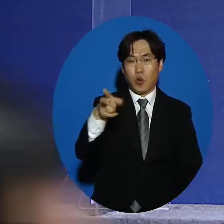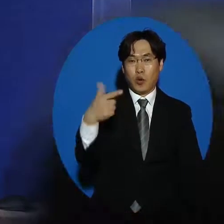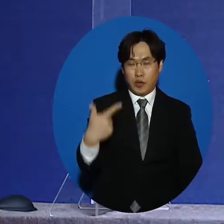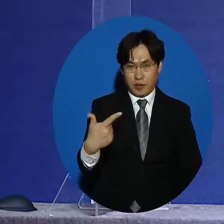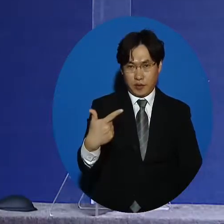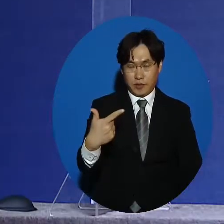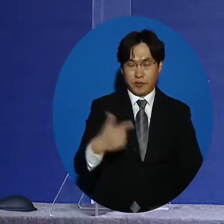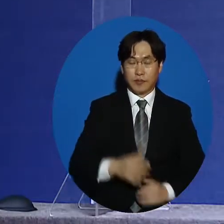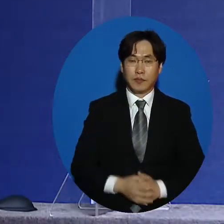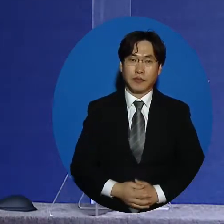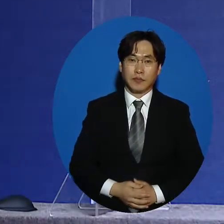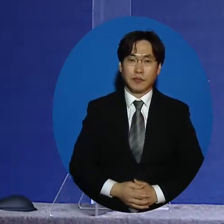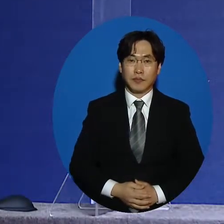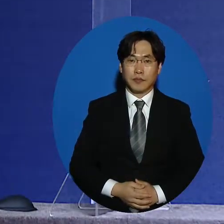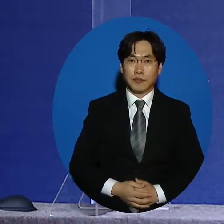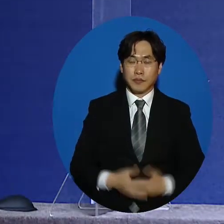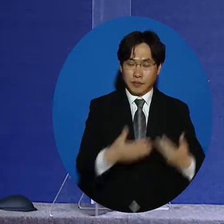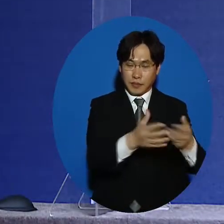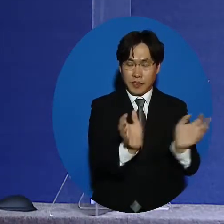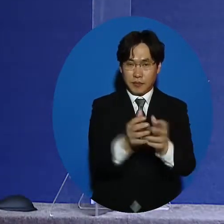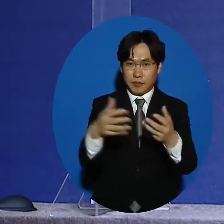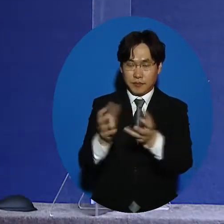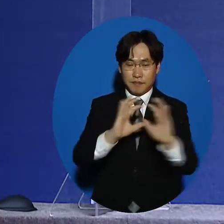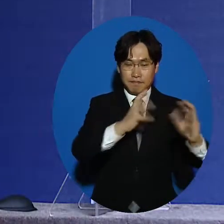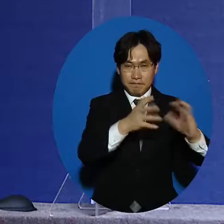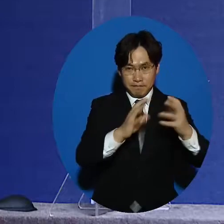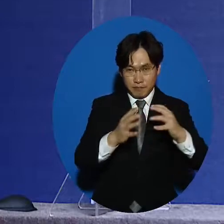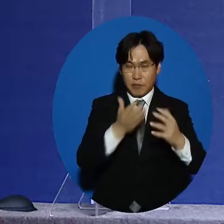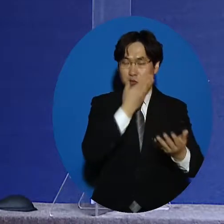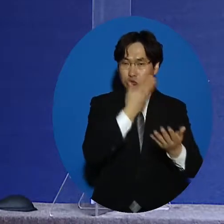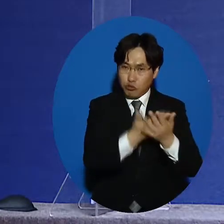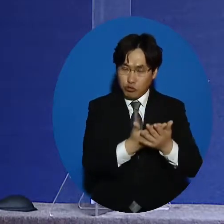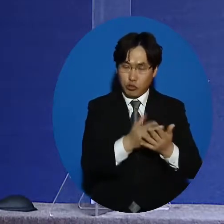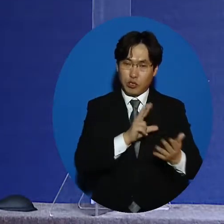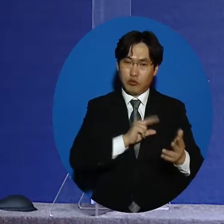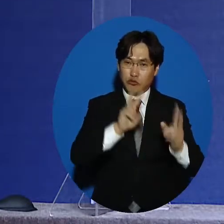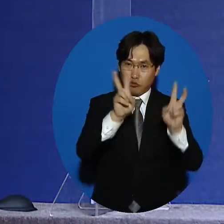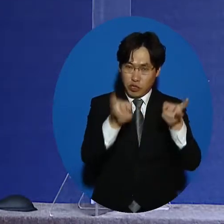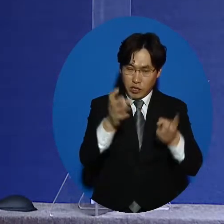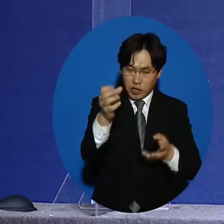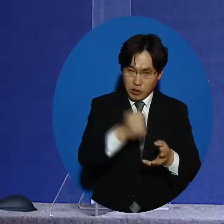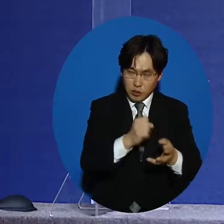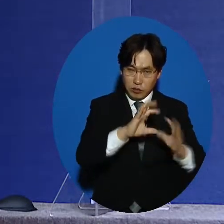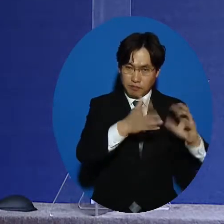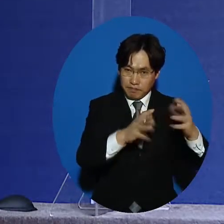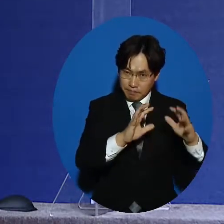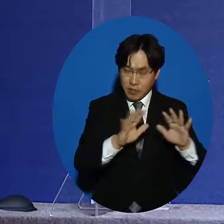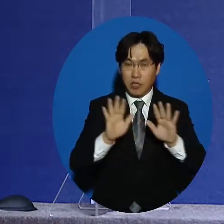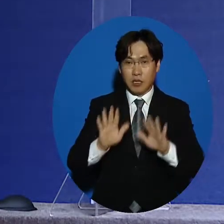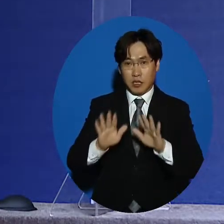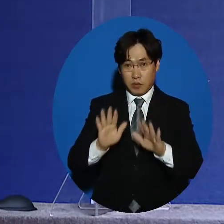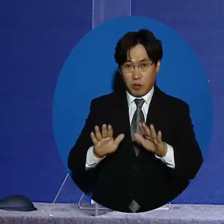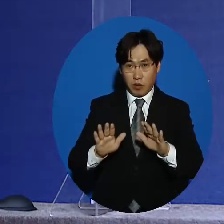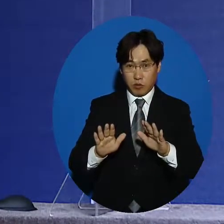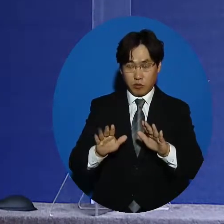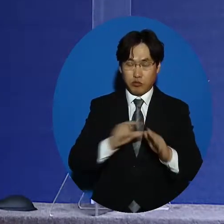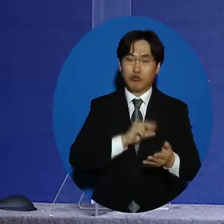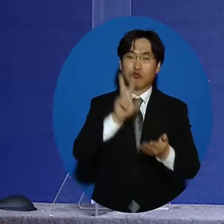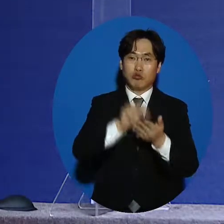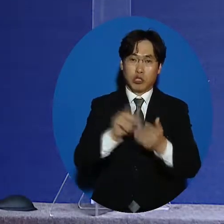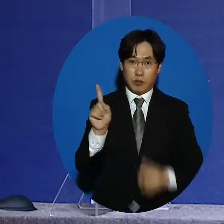앞서 많은 세션에서 여러 가지 중요한 주제를 다뤘지만 이 시간에 다뤄질